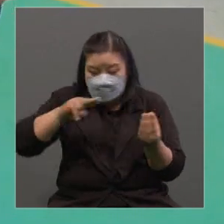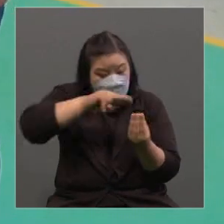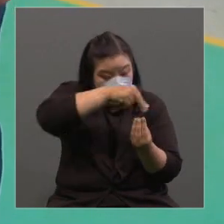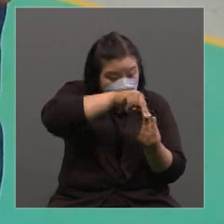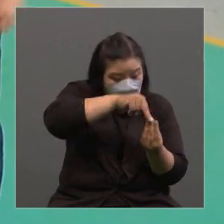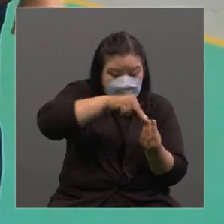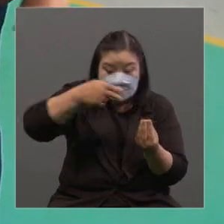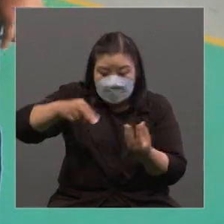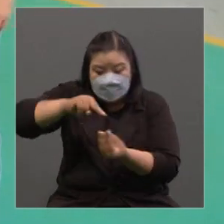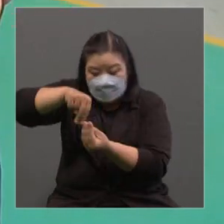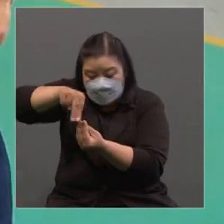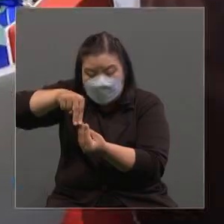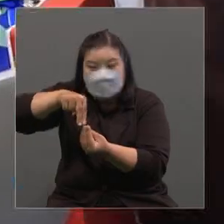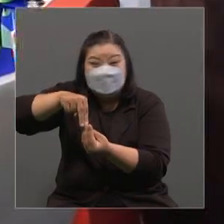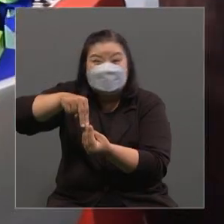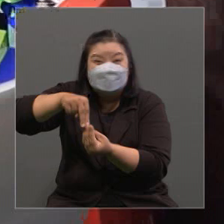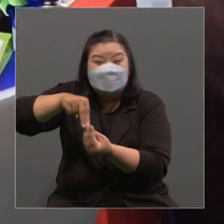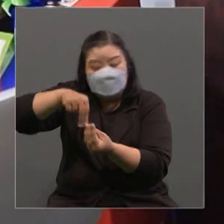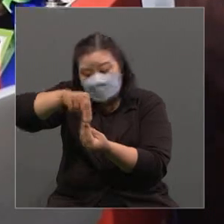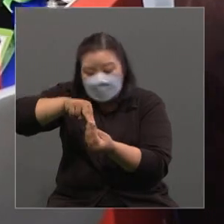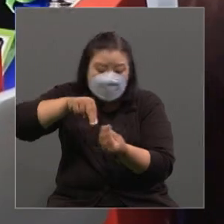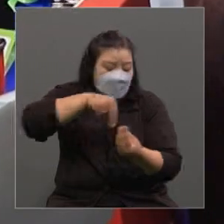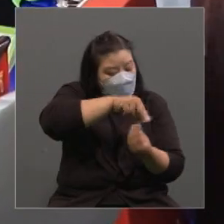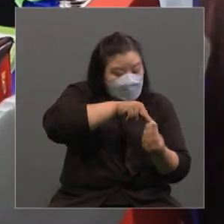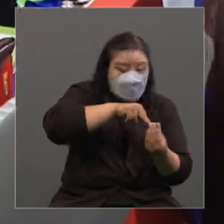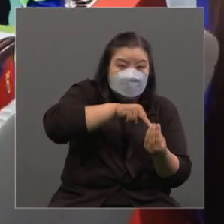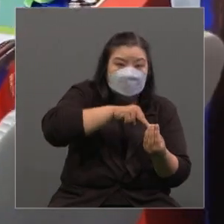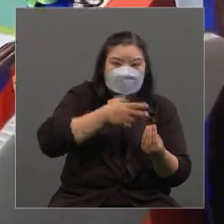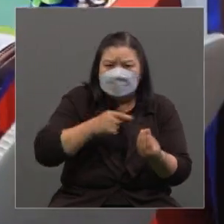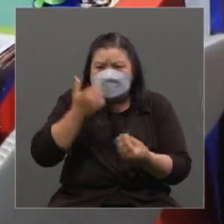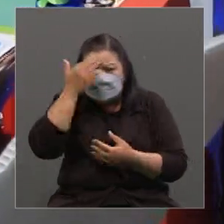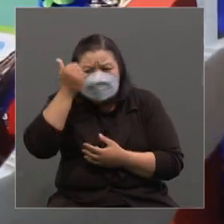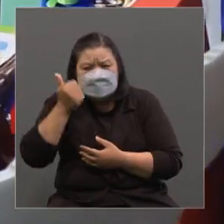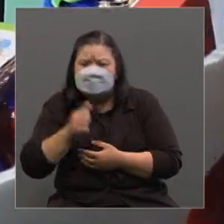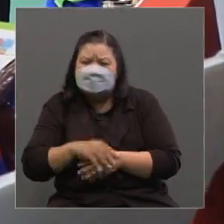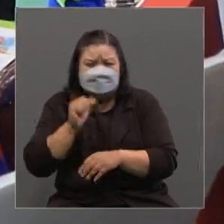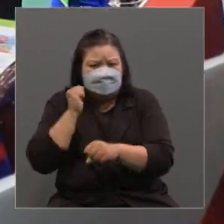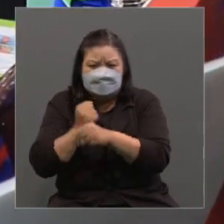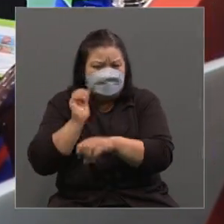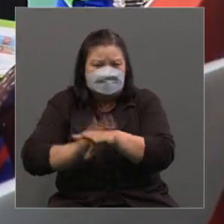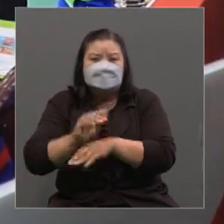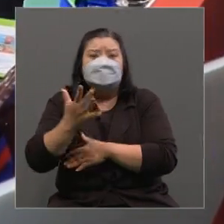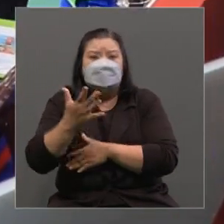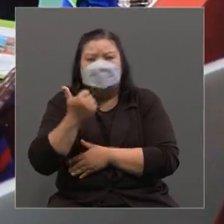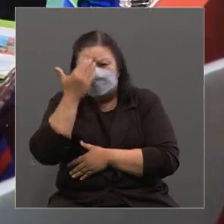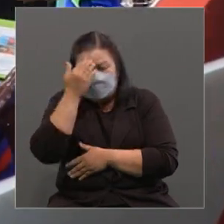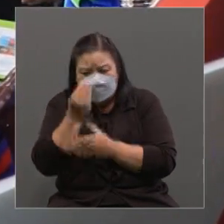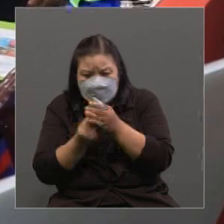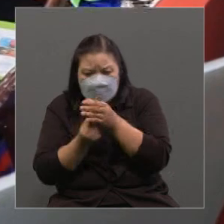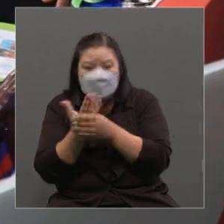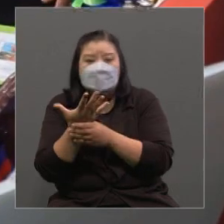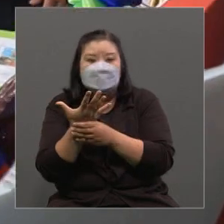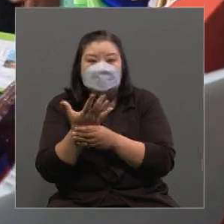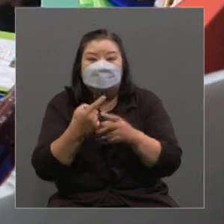ที่พบก็คือเกษตรกรบางรายครับเขาผสมเกสรไม่ค่อยดีผลไม่ค่อยติดครับแล้วก็บางรายไม่ระมัด